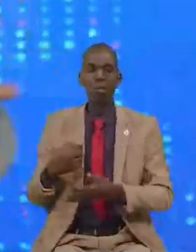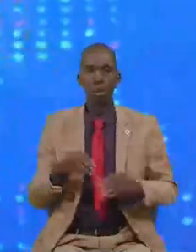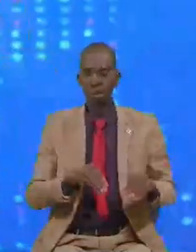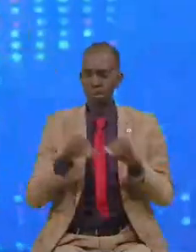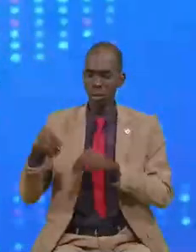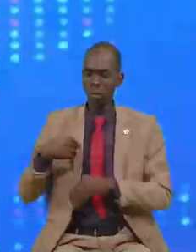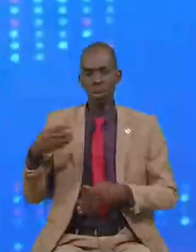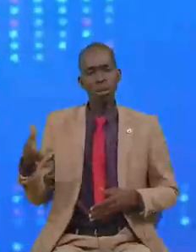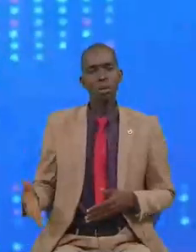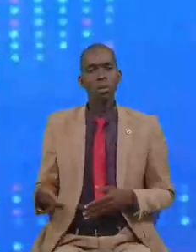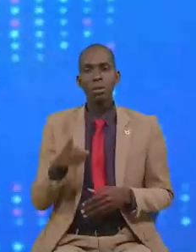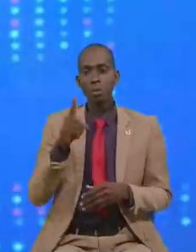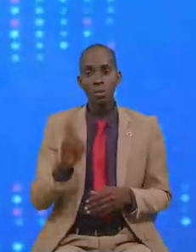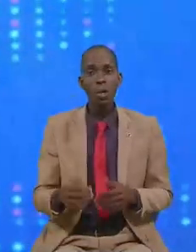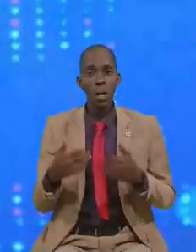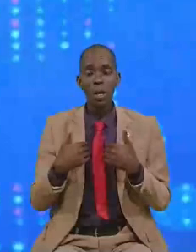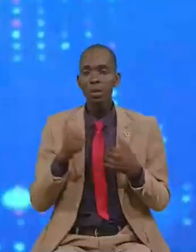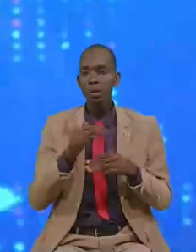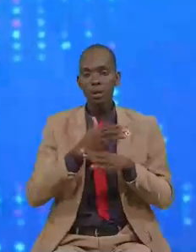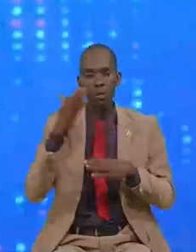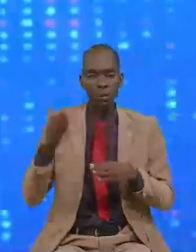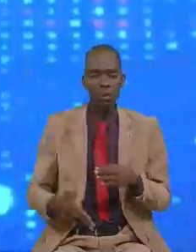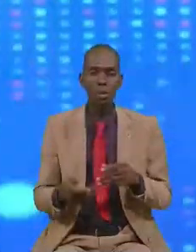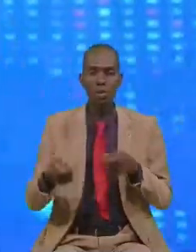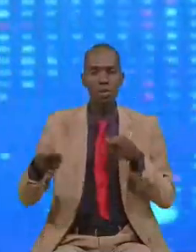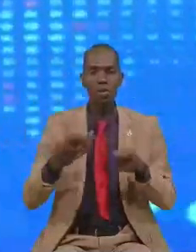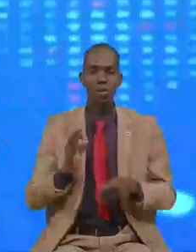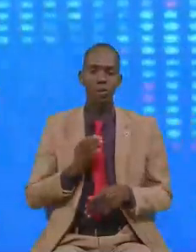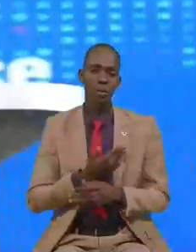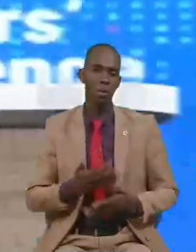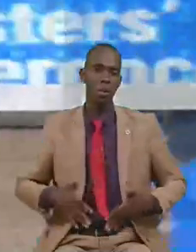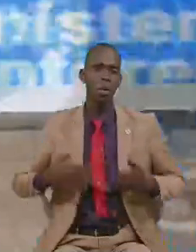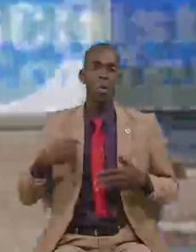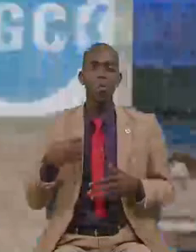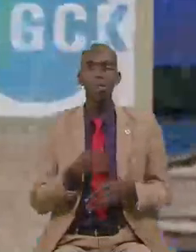il me déposa. Il doit avoir le contrôle total de ta vie.